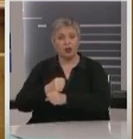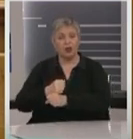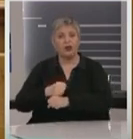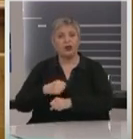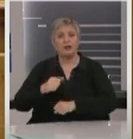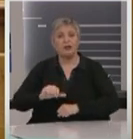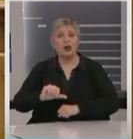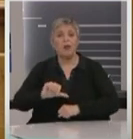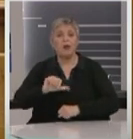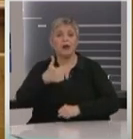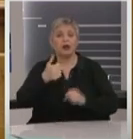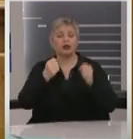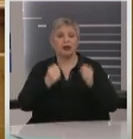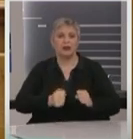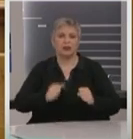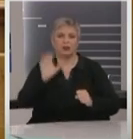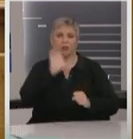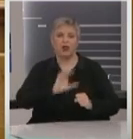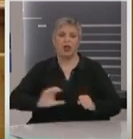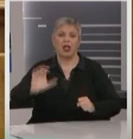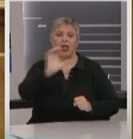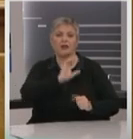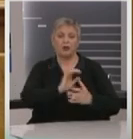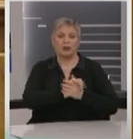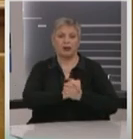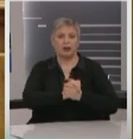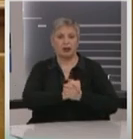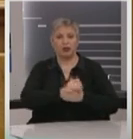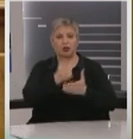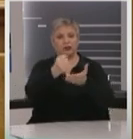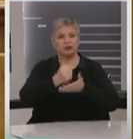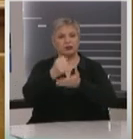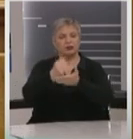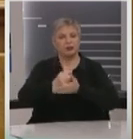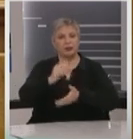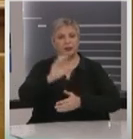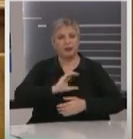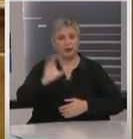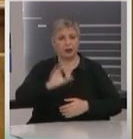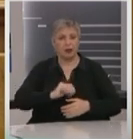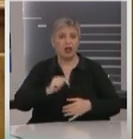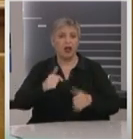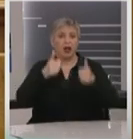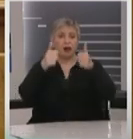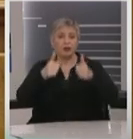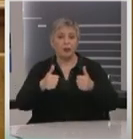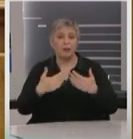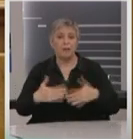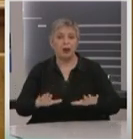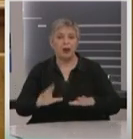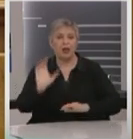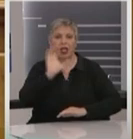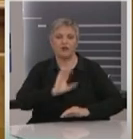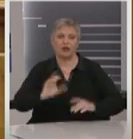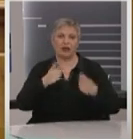θέση στην Ευρωπαϊκή Ένωση στην απορρόφηση των κονδυλίων σύμφωνα με τα επίσημα στοιχεία της Ευρωπαϊκής